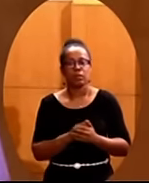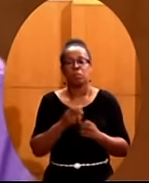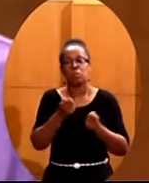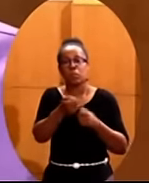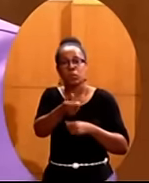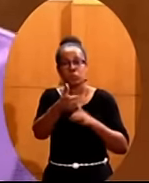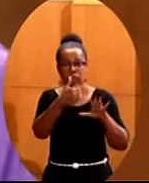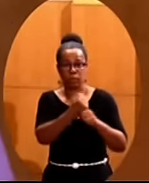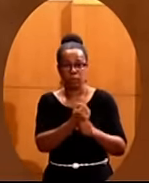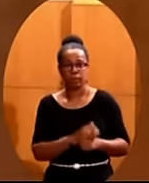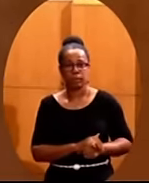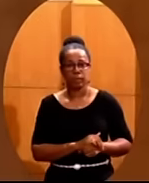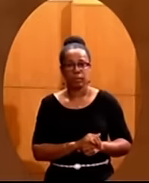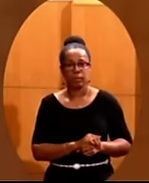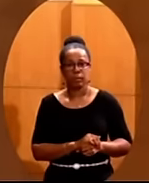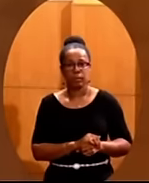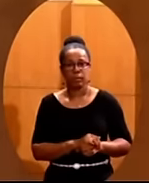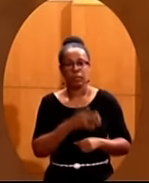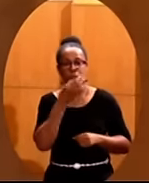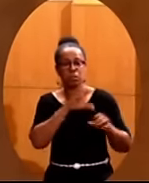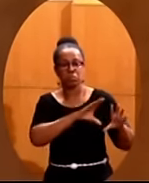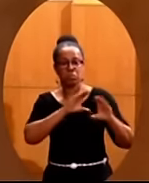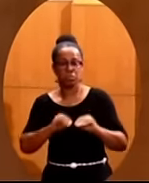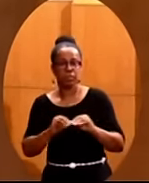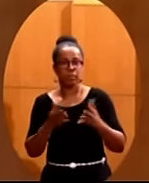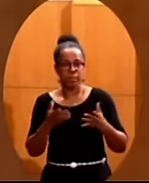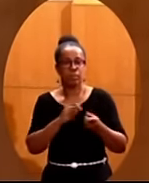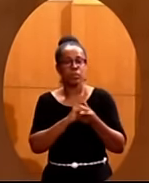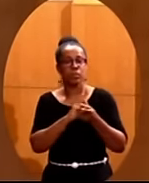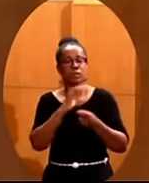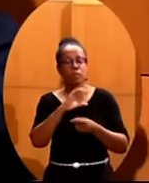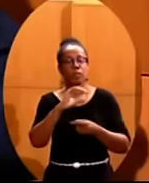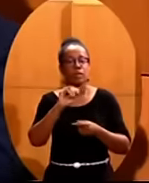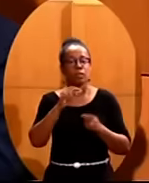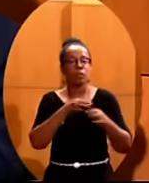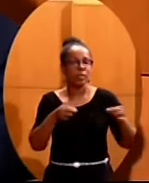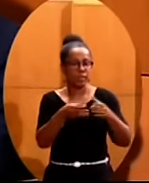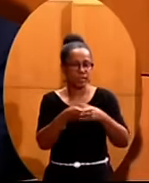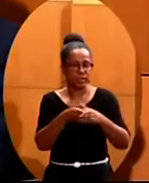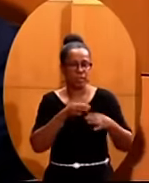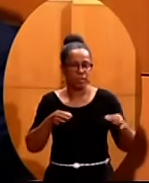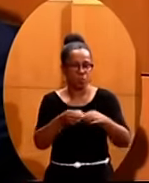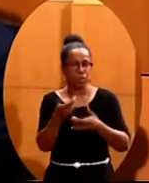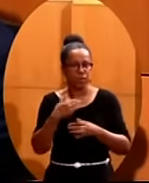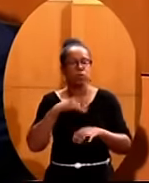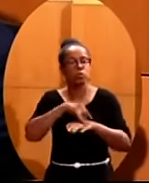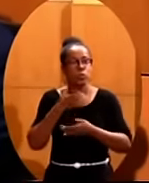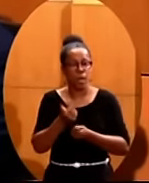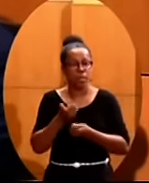6 ans visant à l'instauration de cette collectivité territoriale de Martinique tant